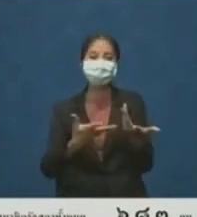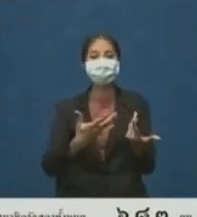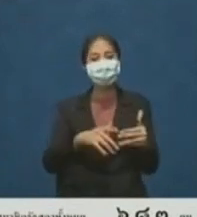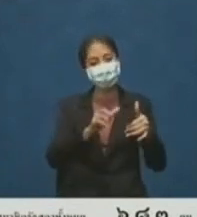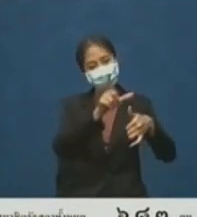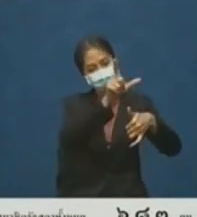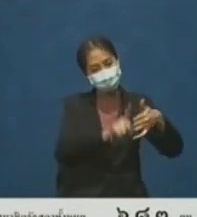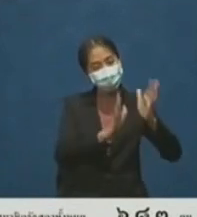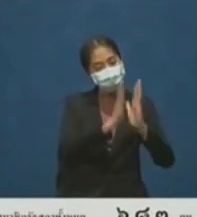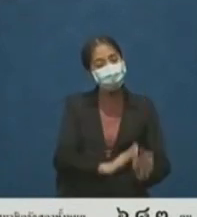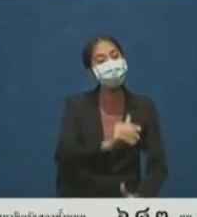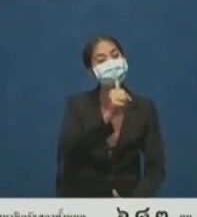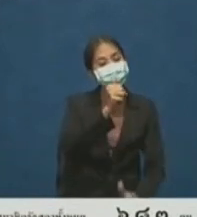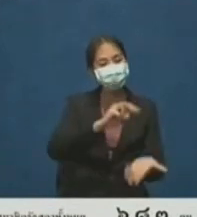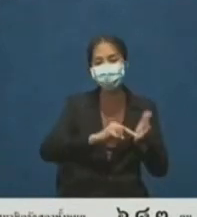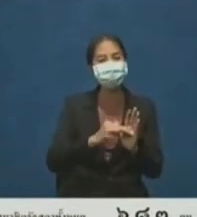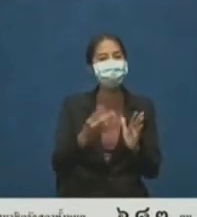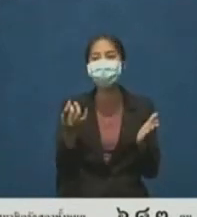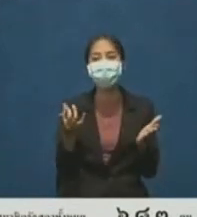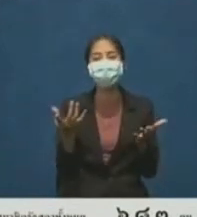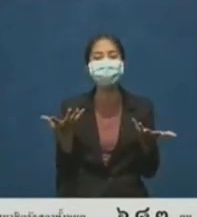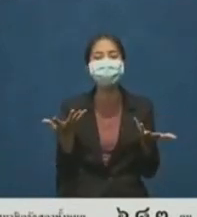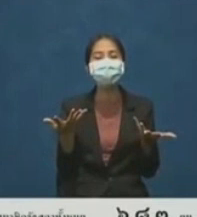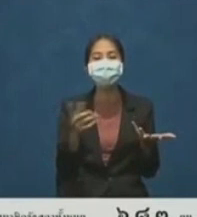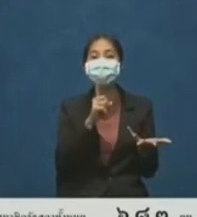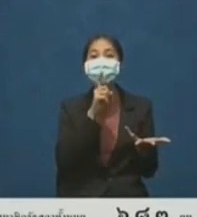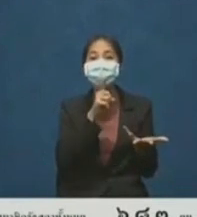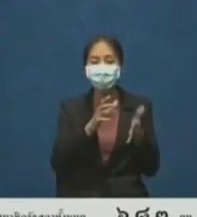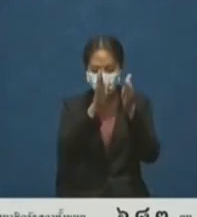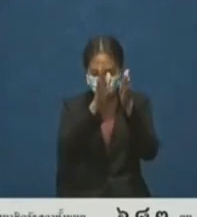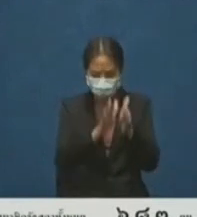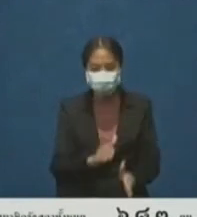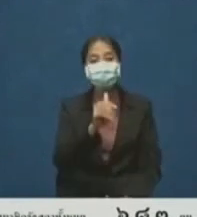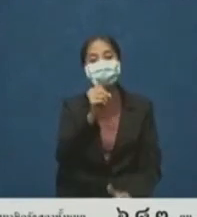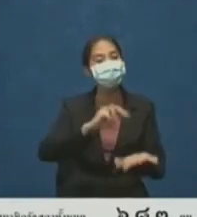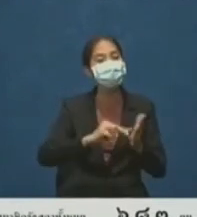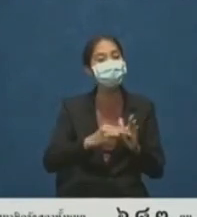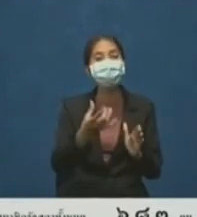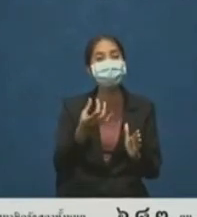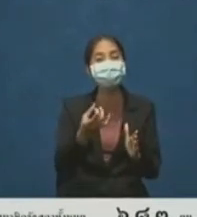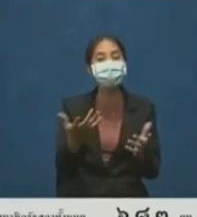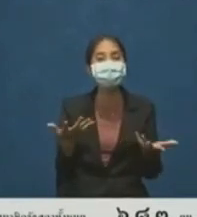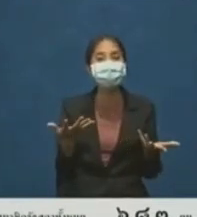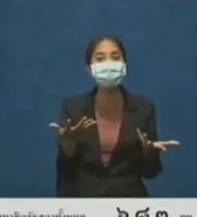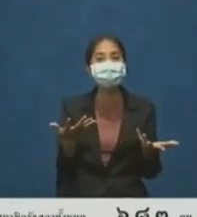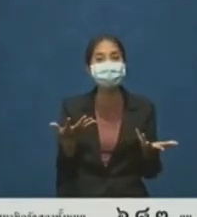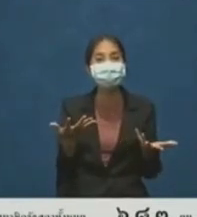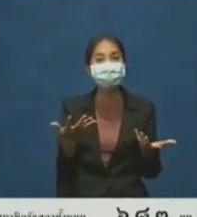ครับเป็นคนดีตีความยังไงครับอันนี้ถามกรรมาธิการนะครับคนดีเนี่ยหมายความว่ายังไงครับ